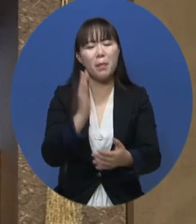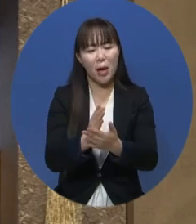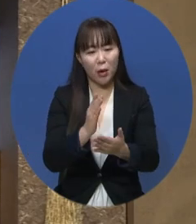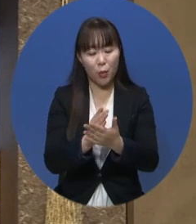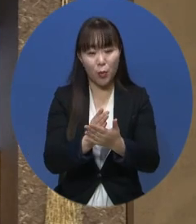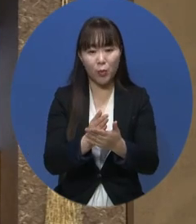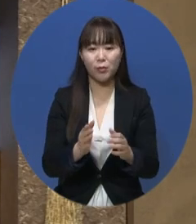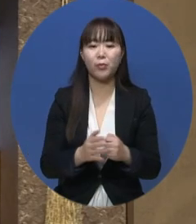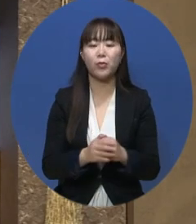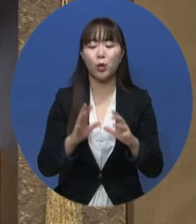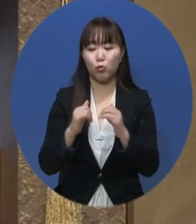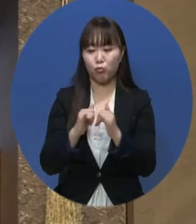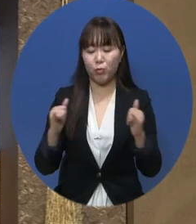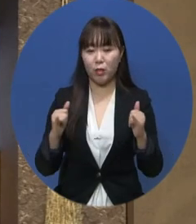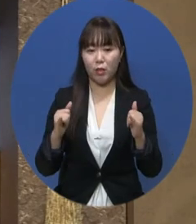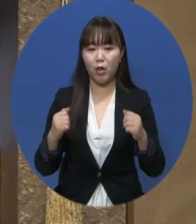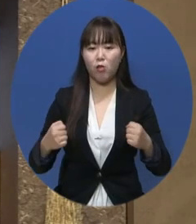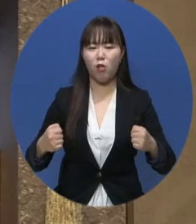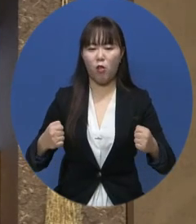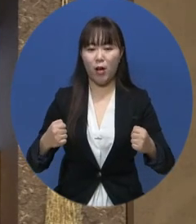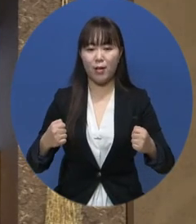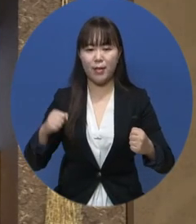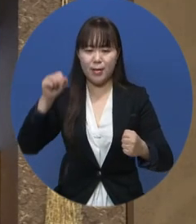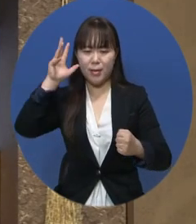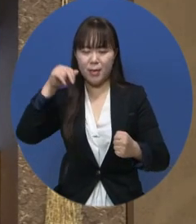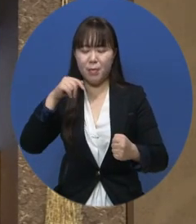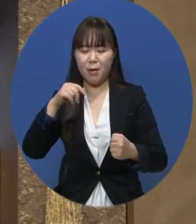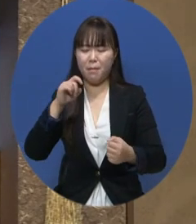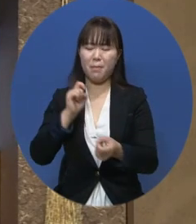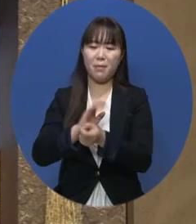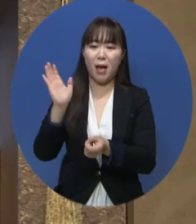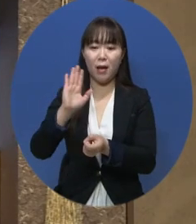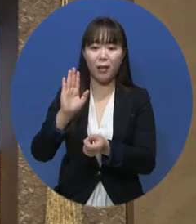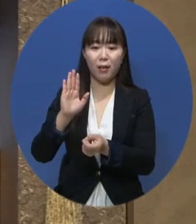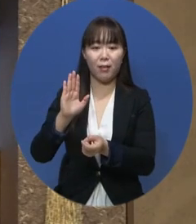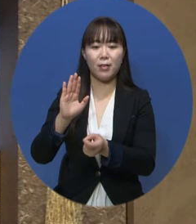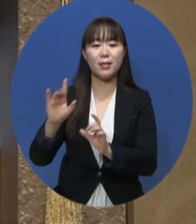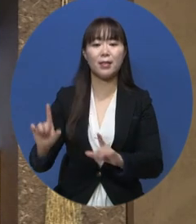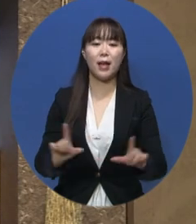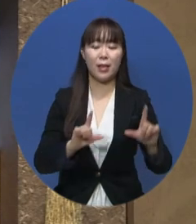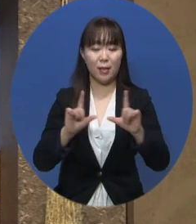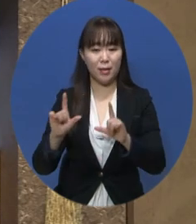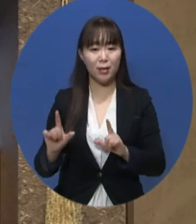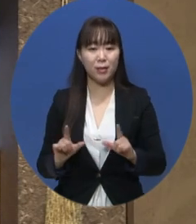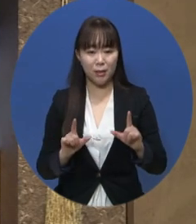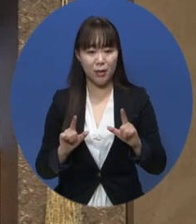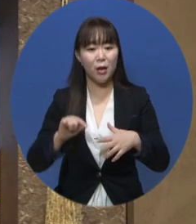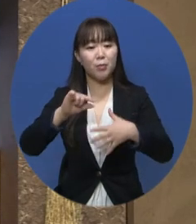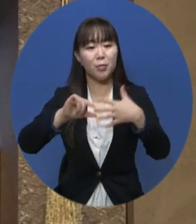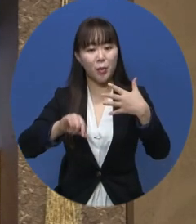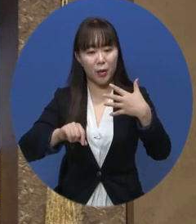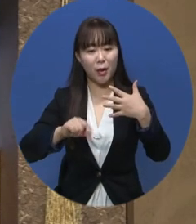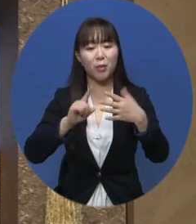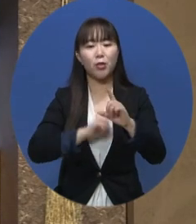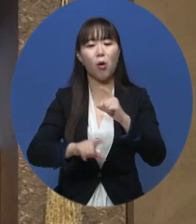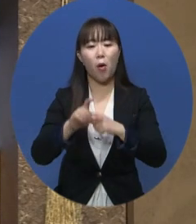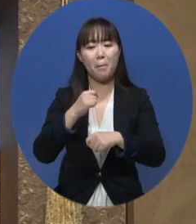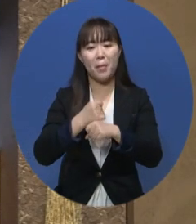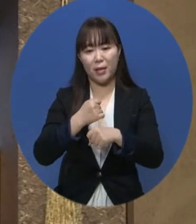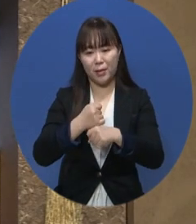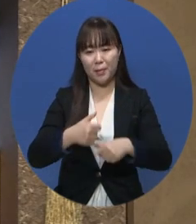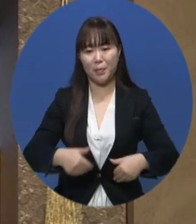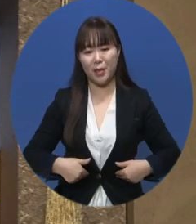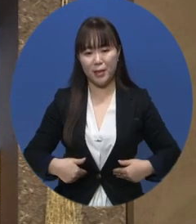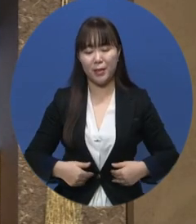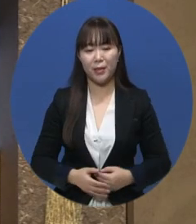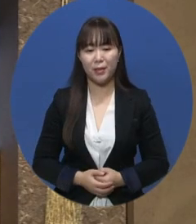네. 건강한 국민이 건강하게 치매 안 걸리게 사실 수 있는 그런 프로그램을 더 개발해야 된다는